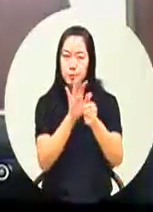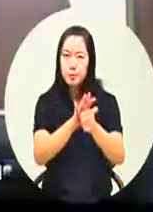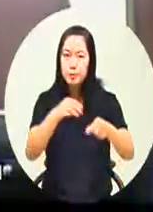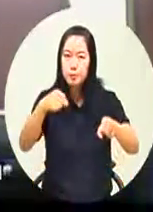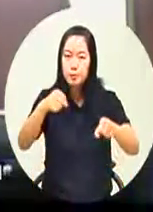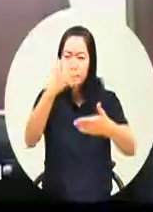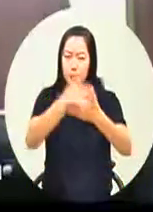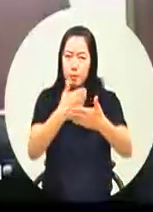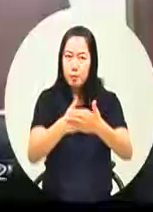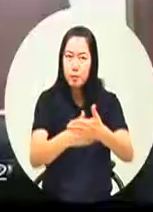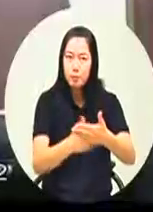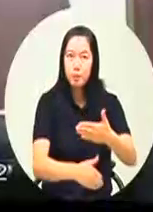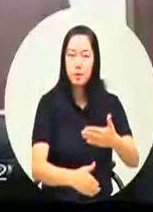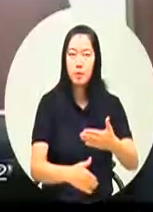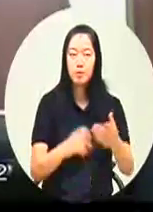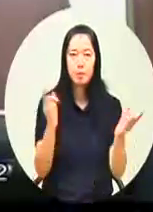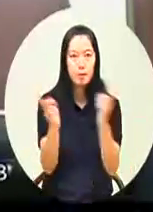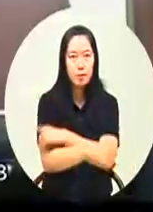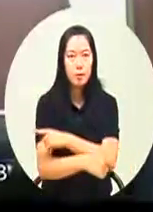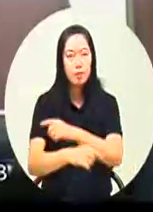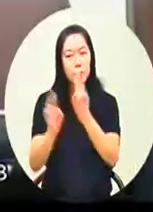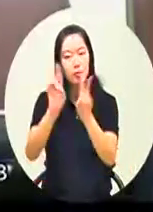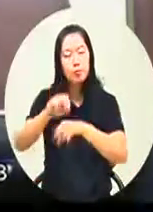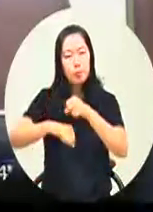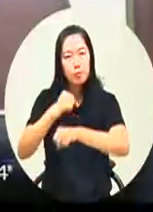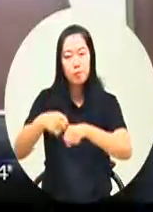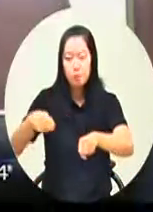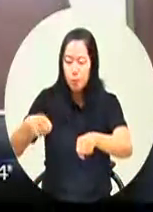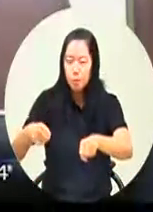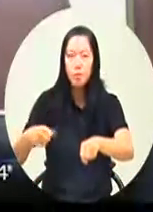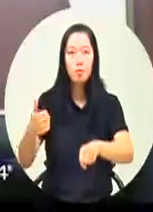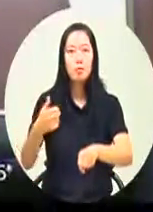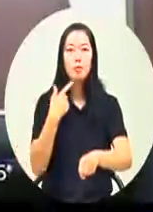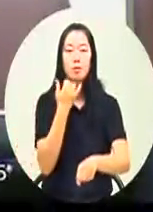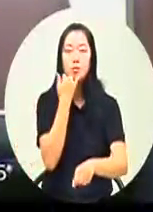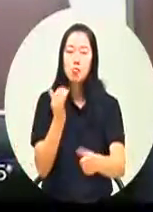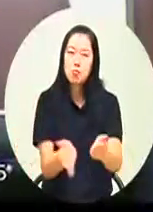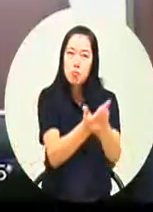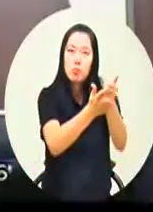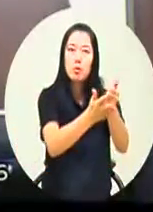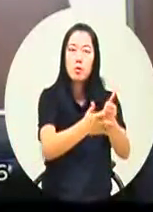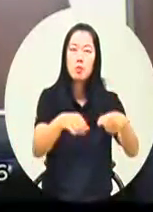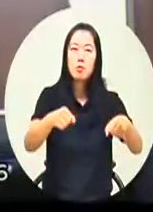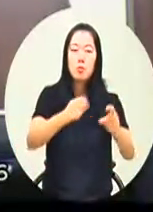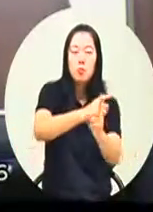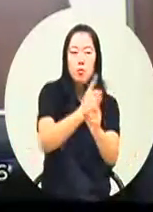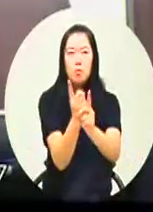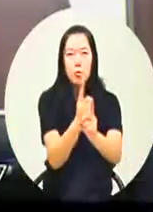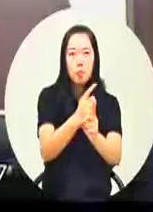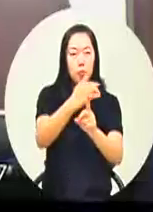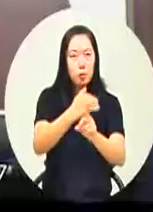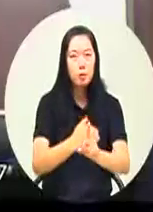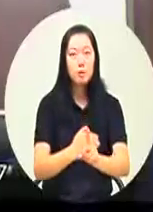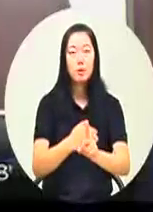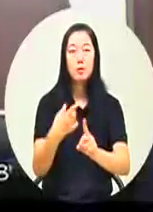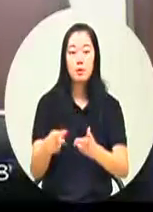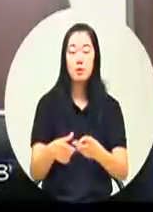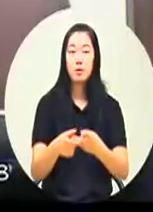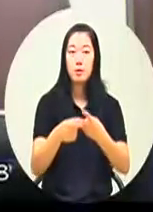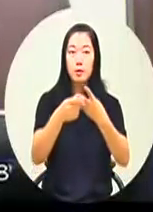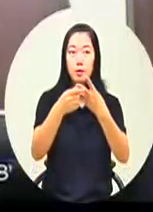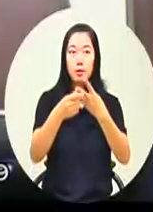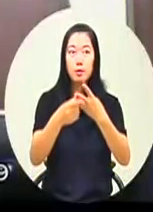化或干净的其他干净能源。第二个就是让它鼓励它低速，那第三个就是